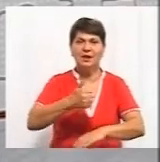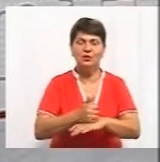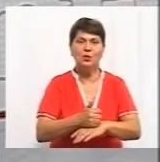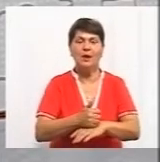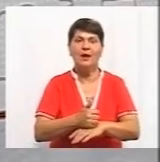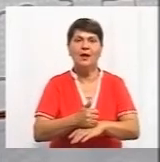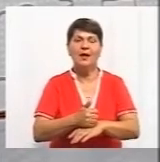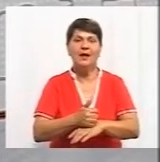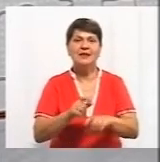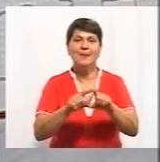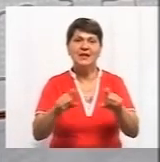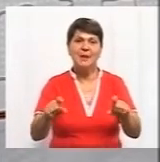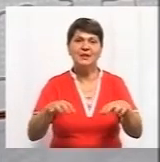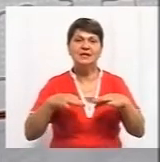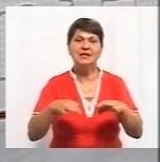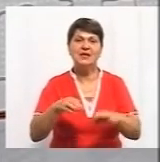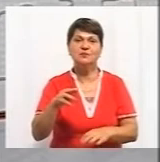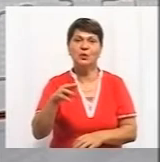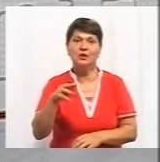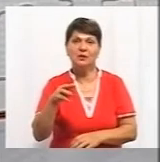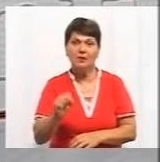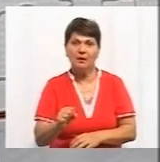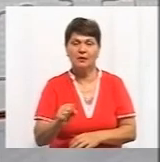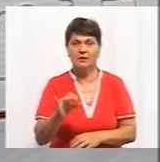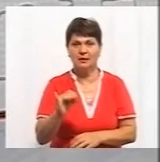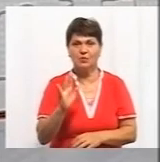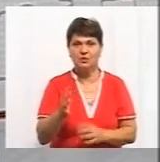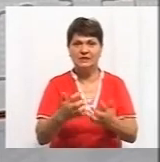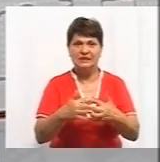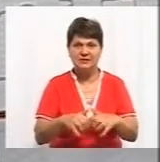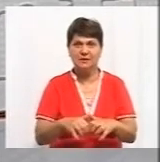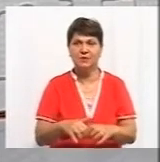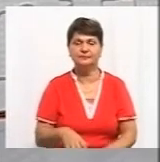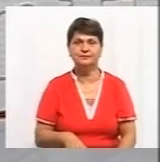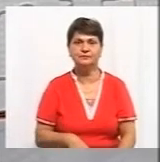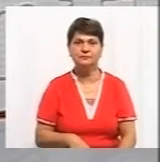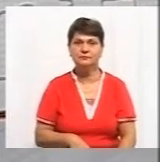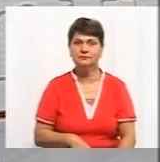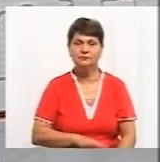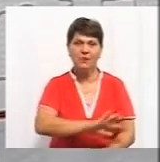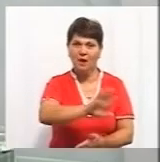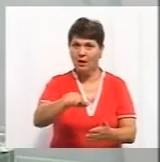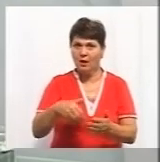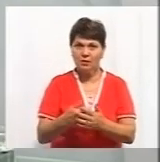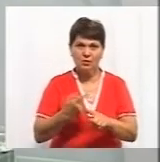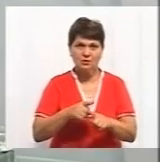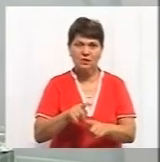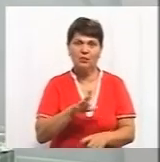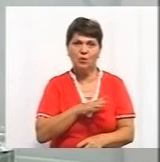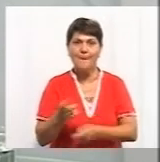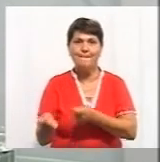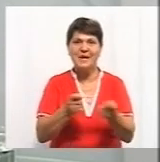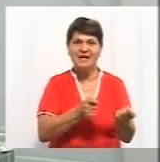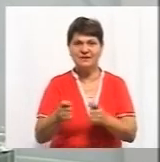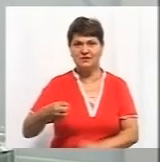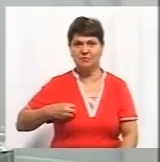транспорту, і відповідно вони, будемо говорити, працюють в системі і виконують ті перевезення. До цього там був, працював приватний перевізник?